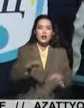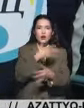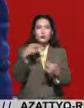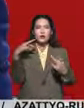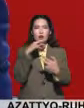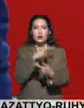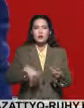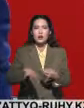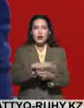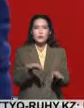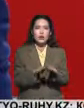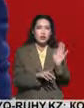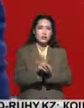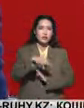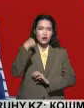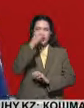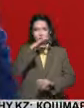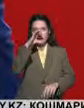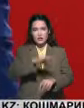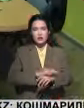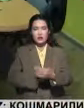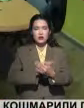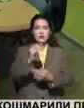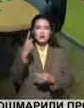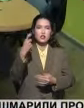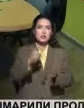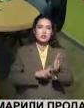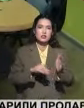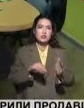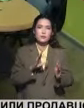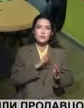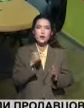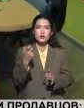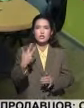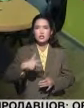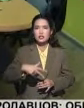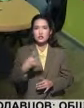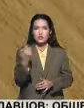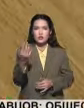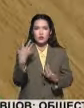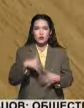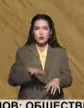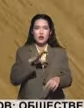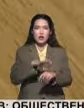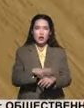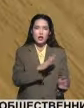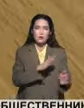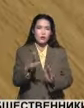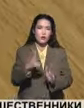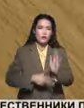В регионе таких с начала года было зафиксировано свыше 170. 134 из них уже ликвидированы, это